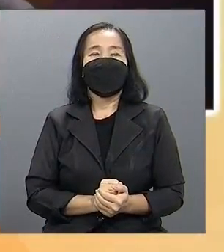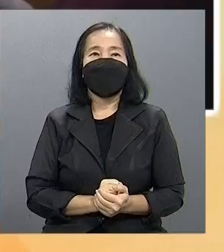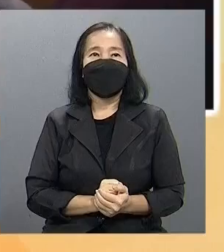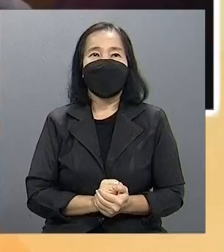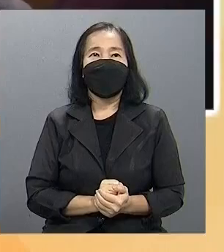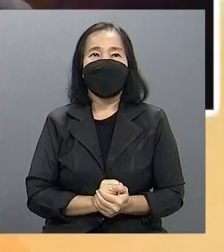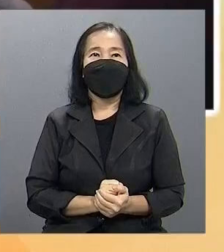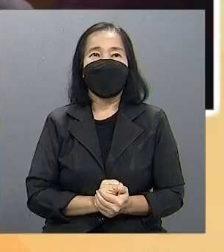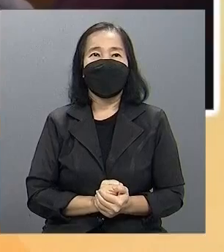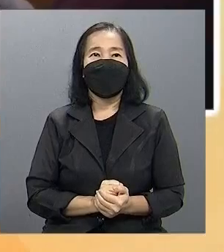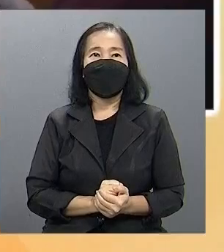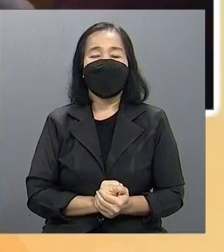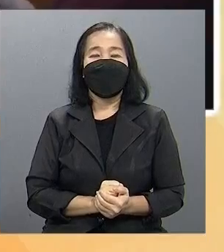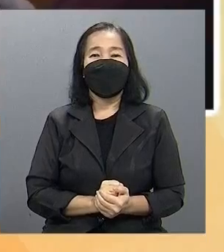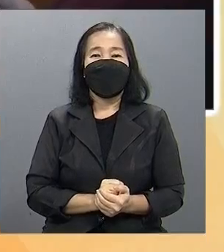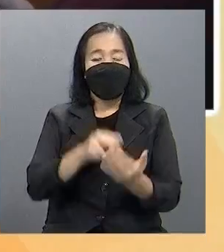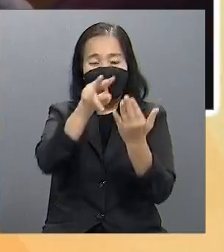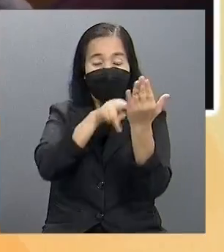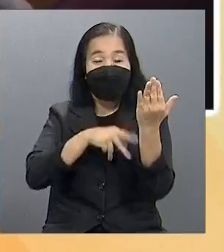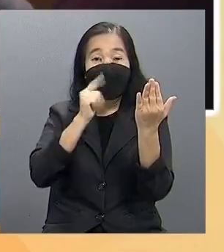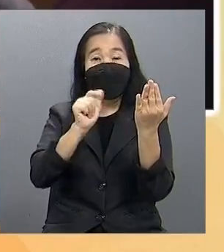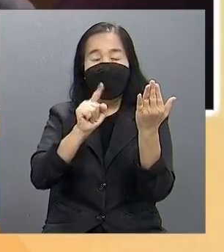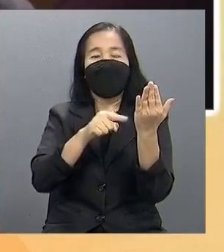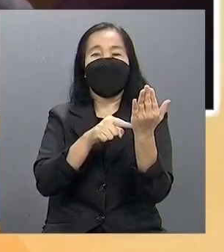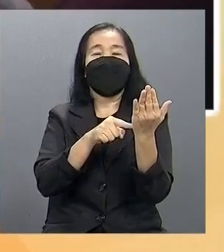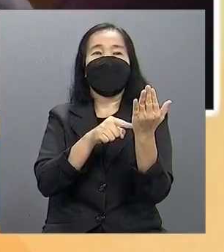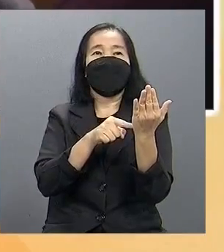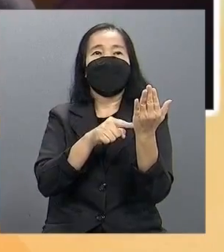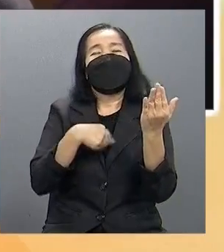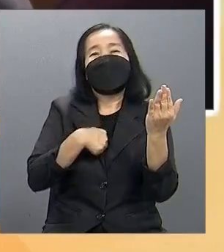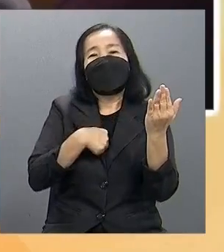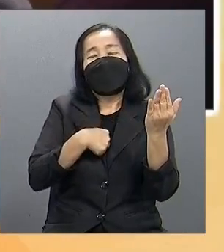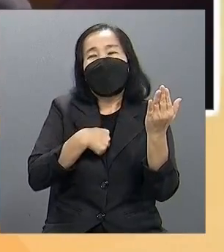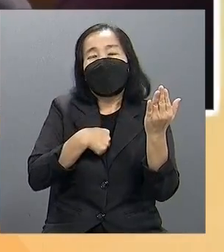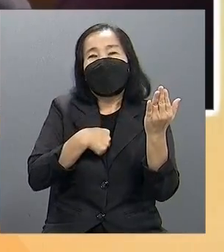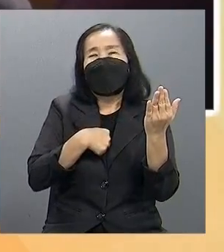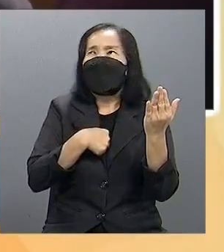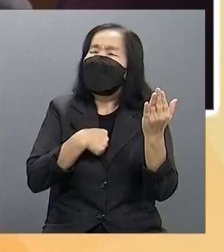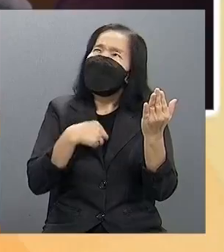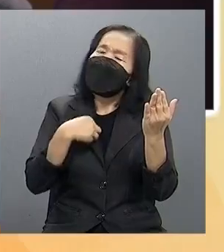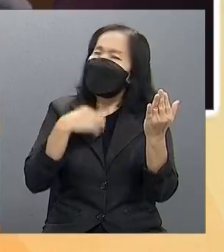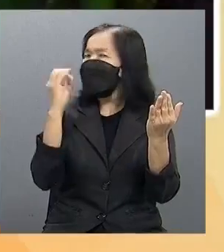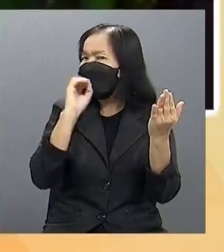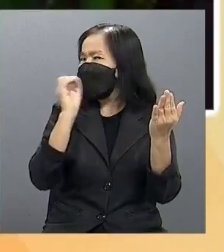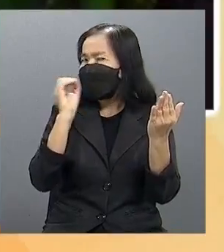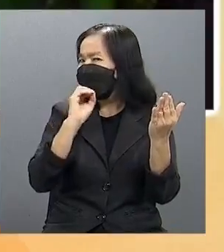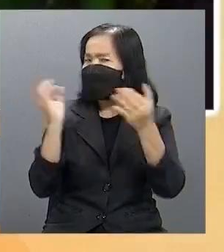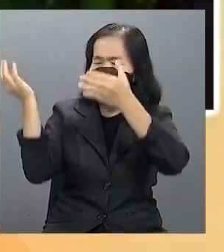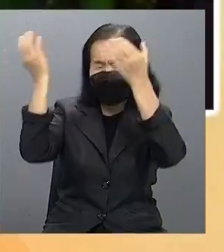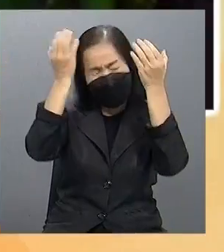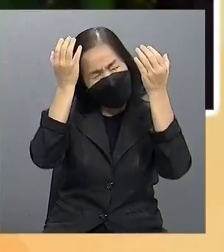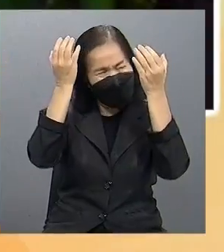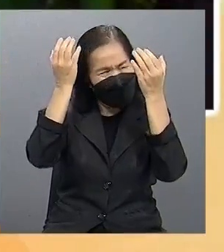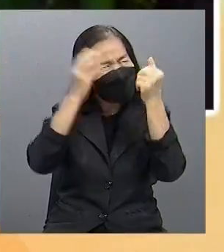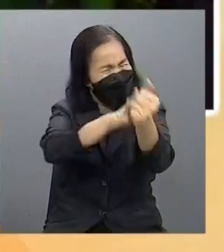หลักๆเลยก็คือว่าเป็นคาแรคเตอร์ที่ไม่โอ้โหเกือบจะไม่เคยได้เล่นคือได้เล่นมากนานมากแล้วจน